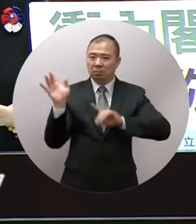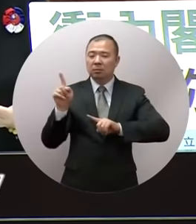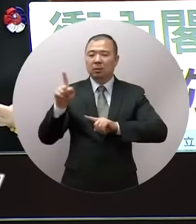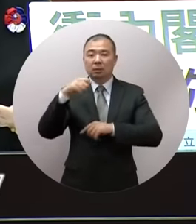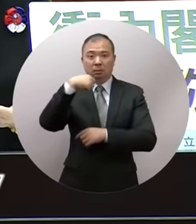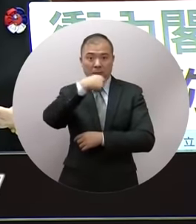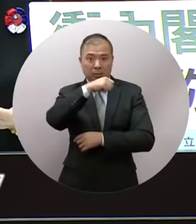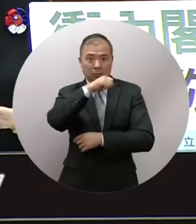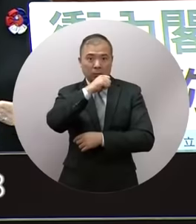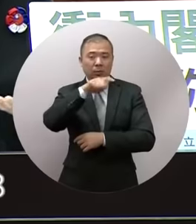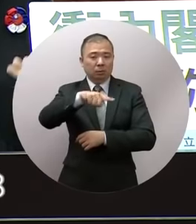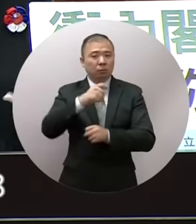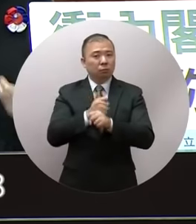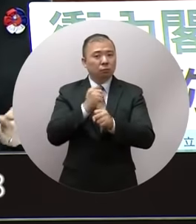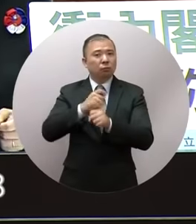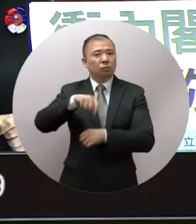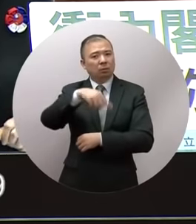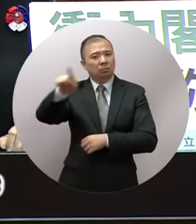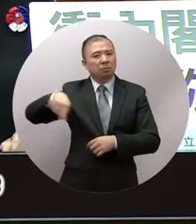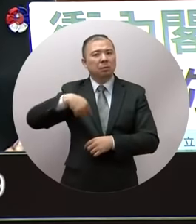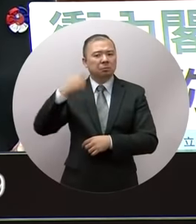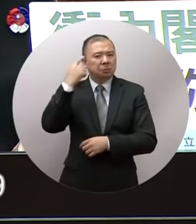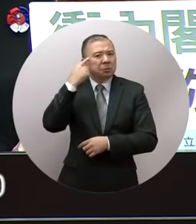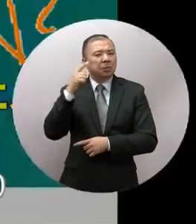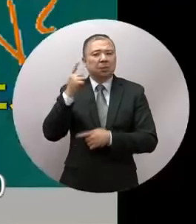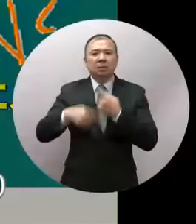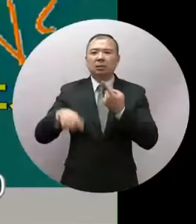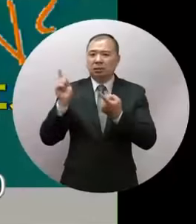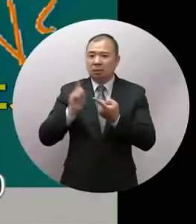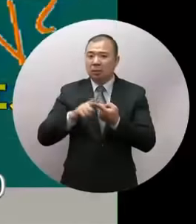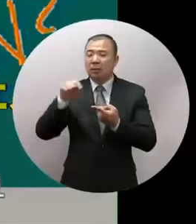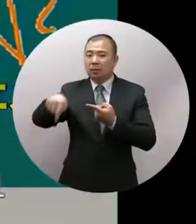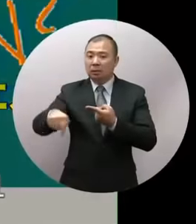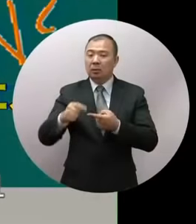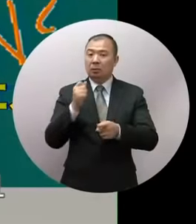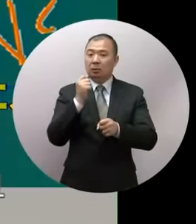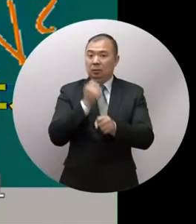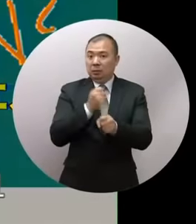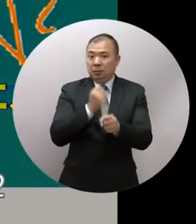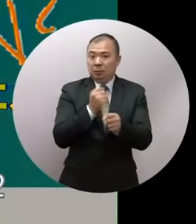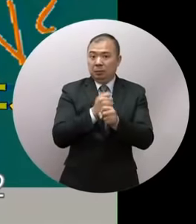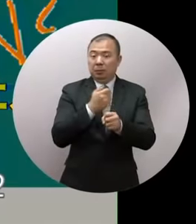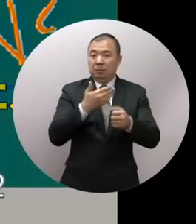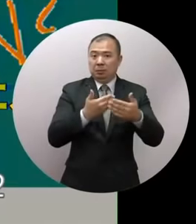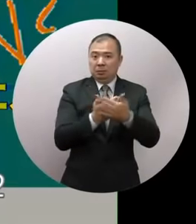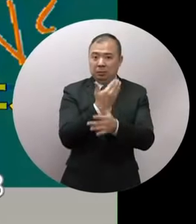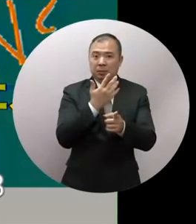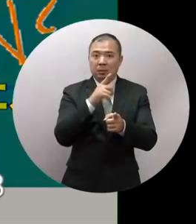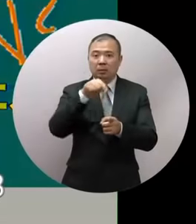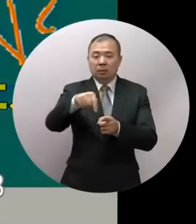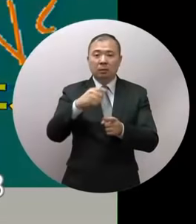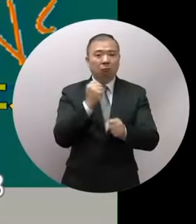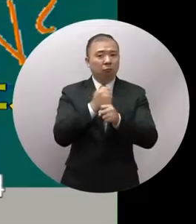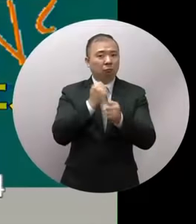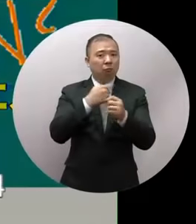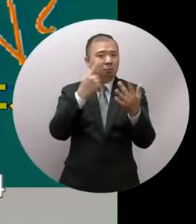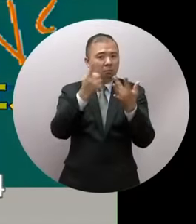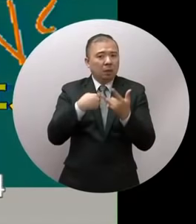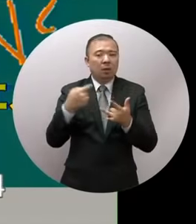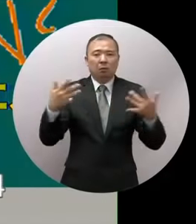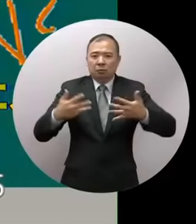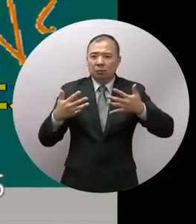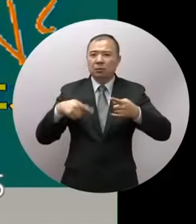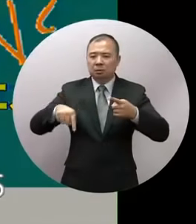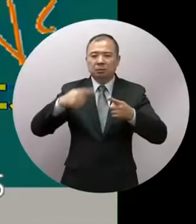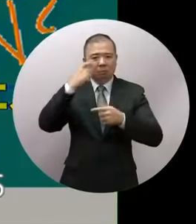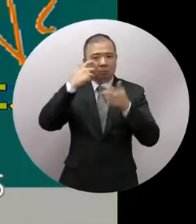我们应该扩大了去讨论的这个产业失工的问题，那个缺工的问题。院长那